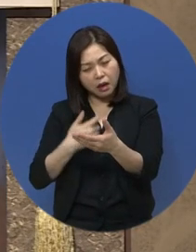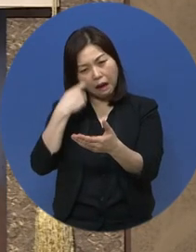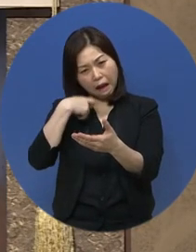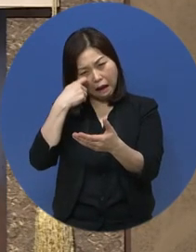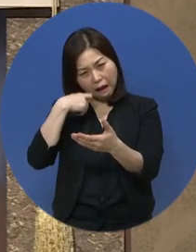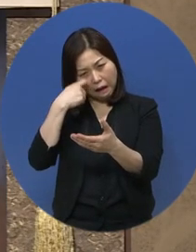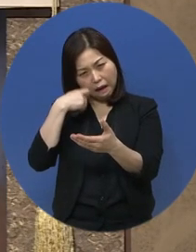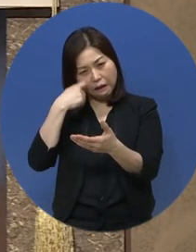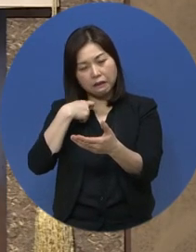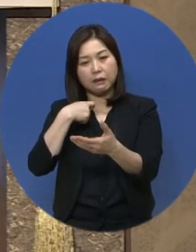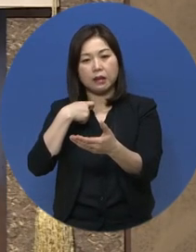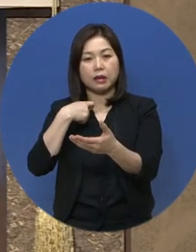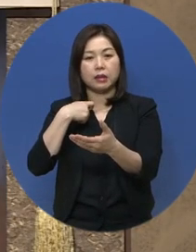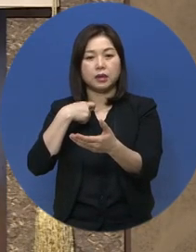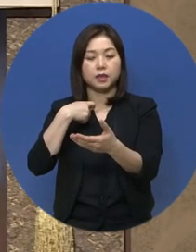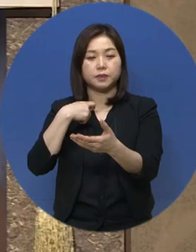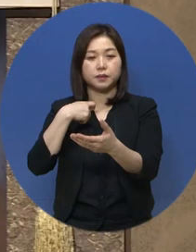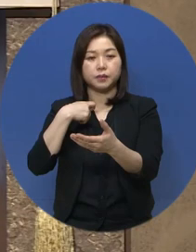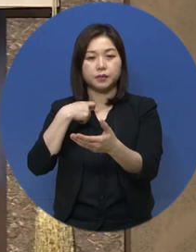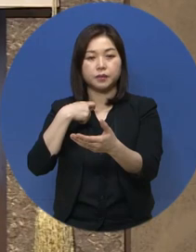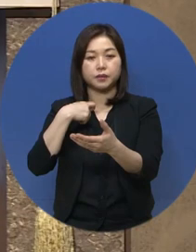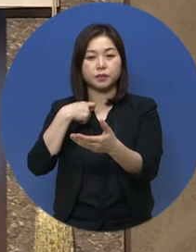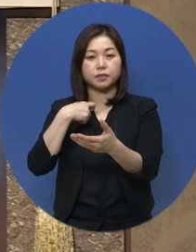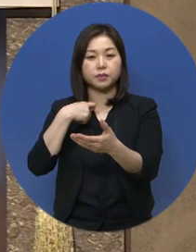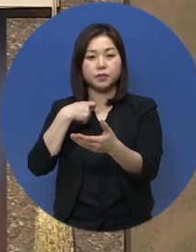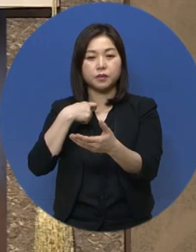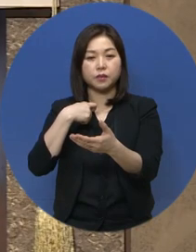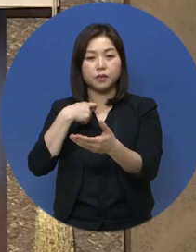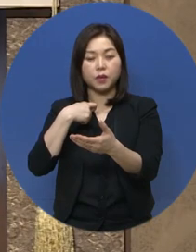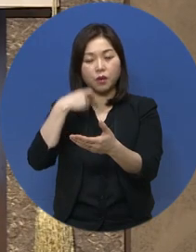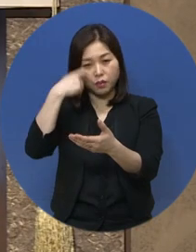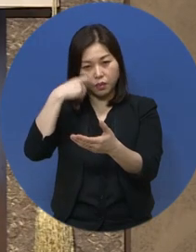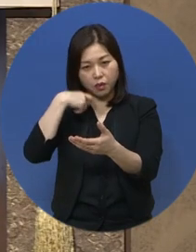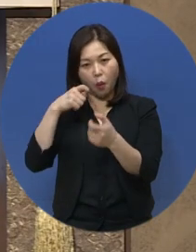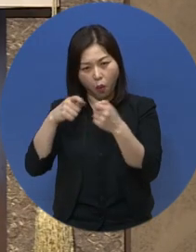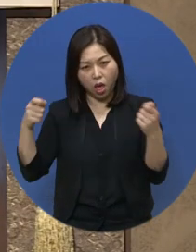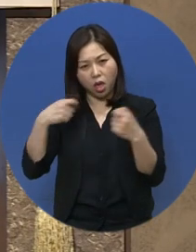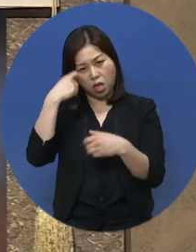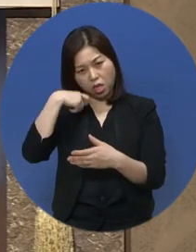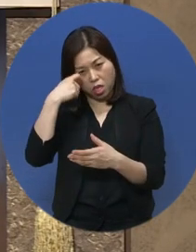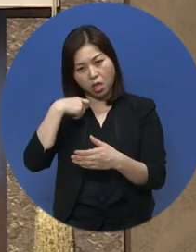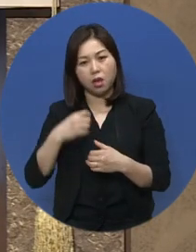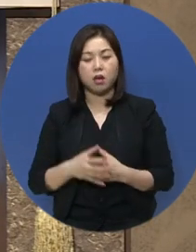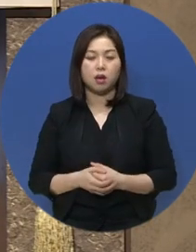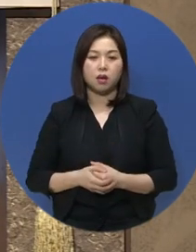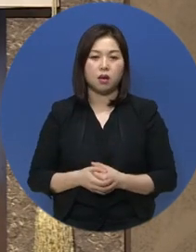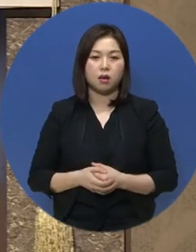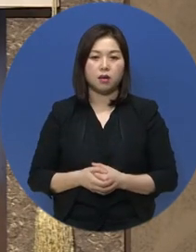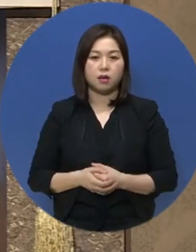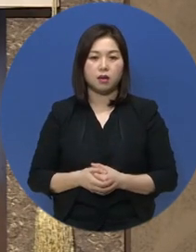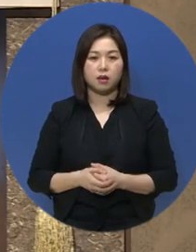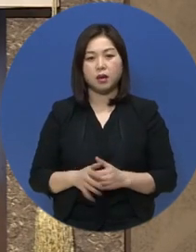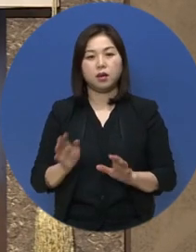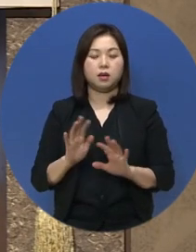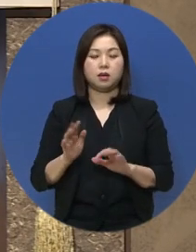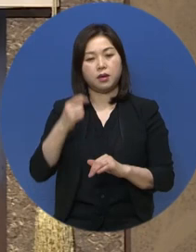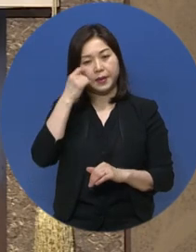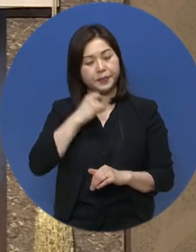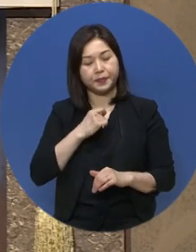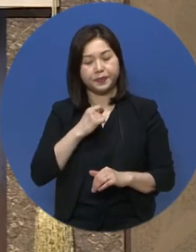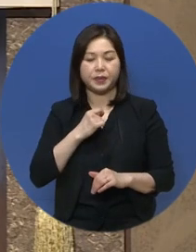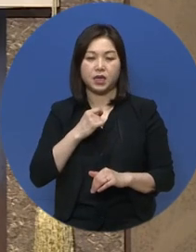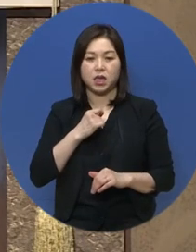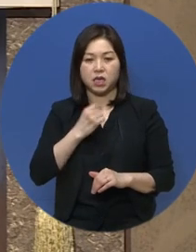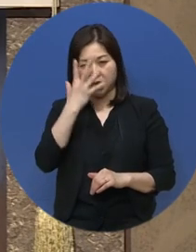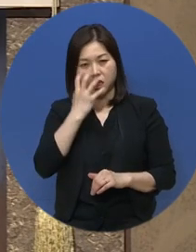흐느끼고 있다가 오랜 시간 동안 울고 있었죠. 이 어머니가. 그러다가 내가 이러면 안 되지.